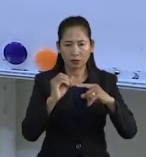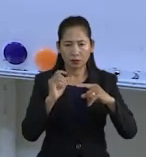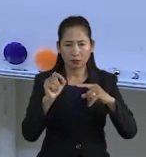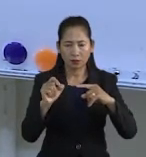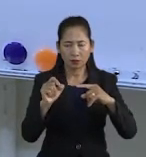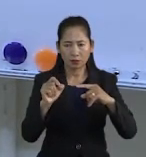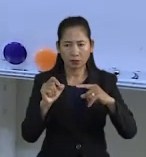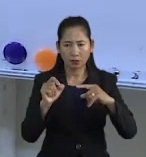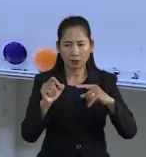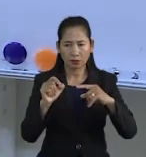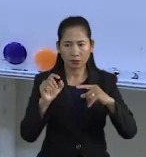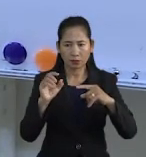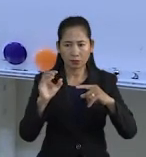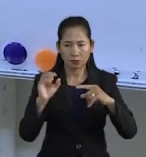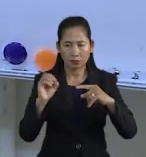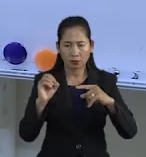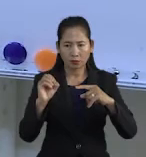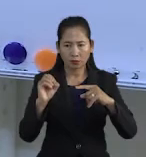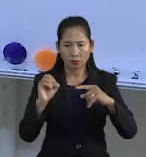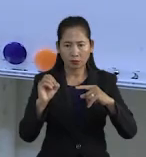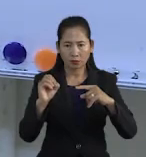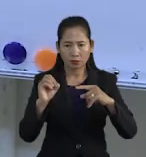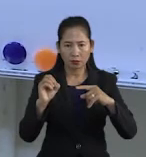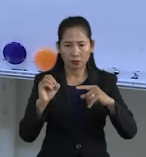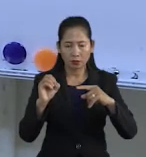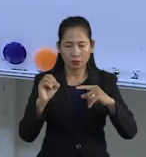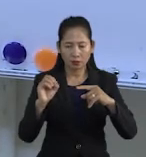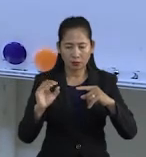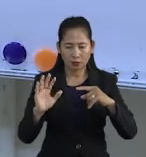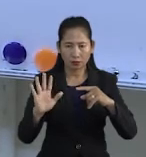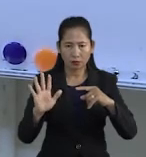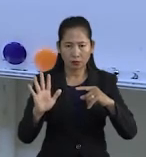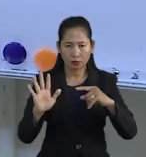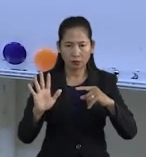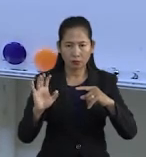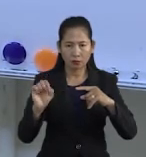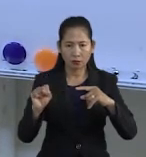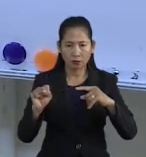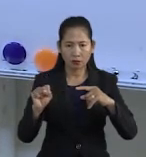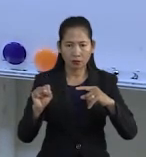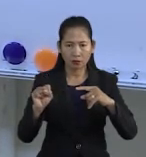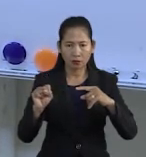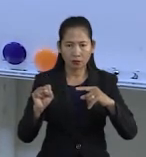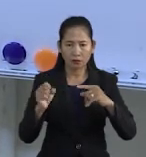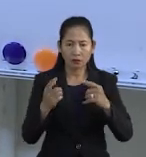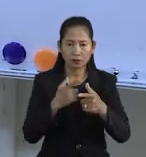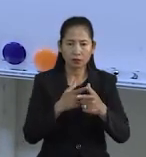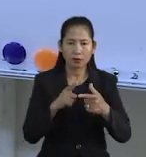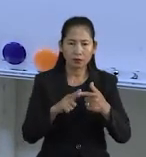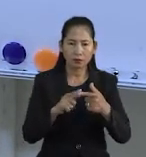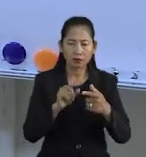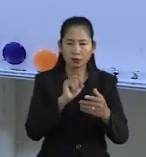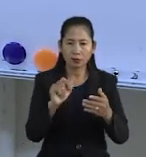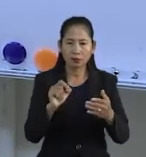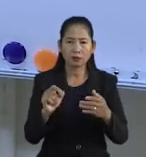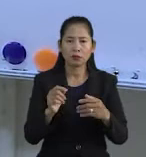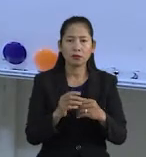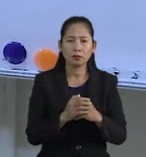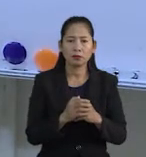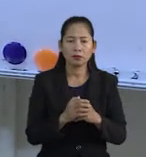chơi sôn pram nè con nè bà rứ con dương xem giang